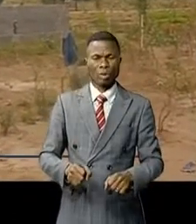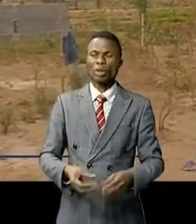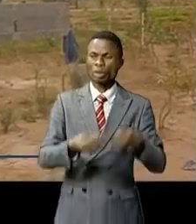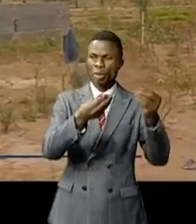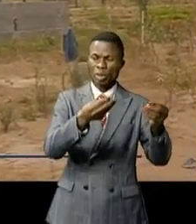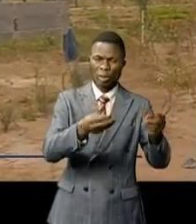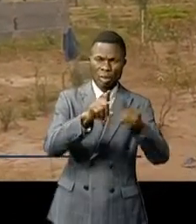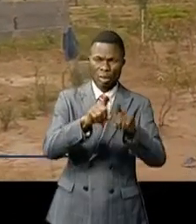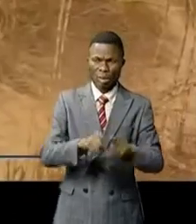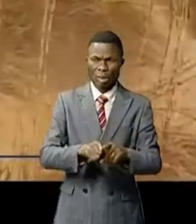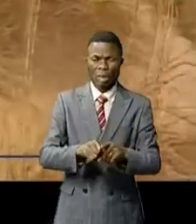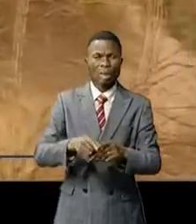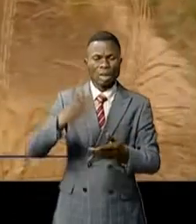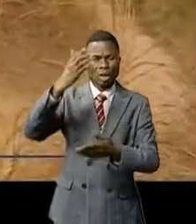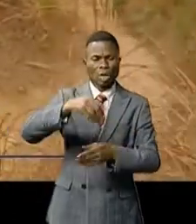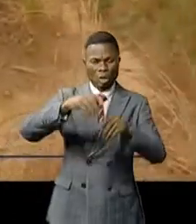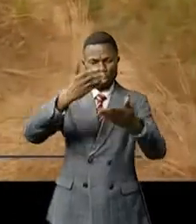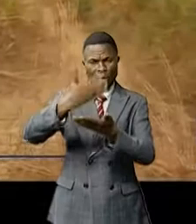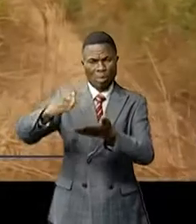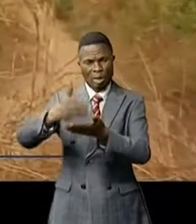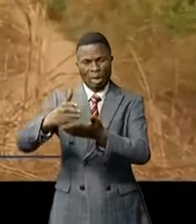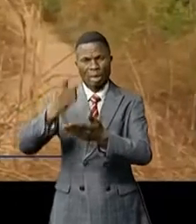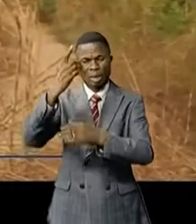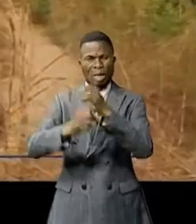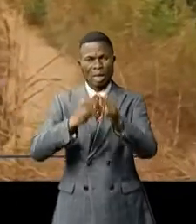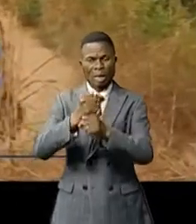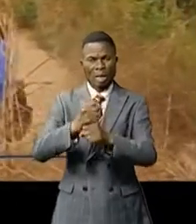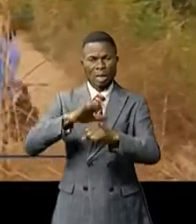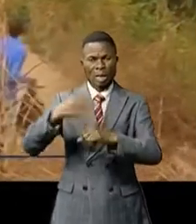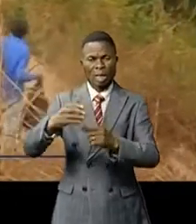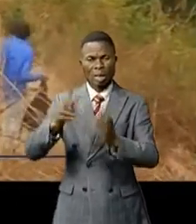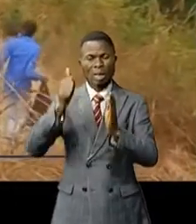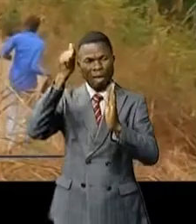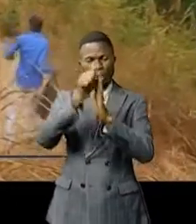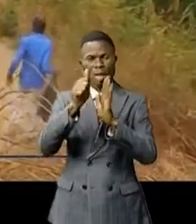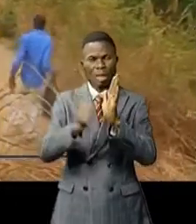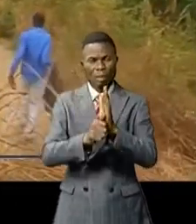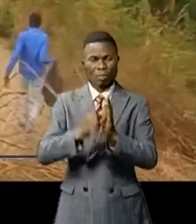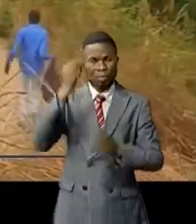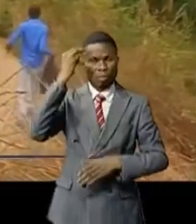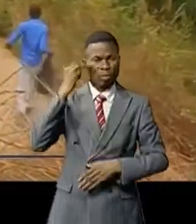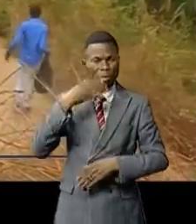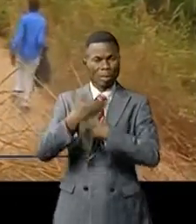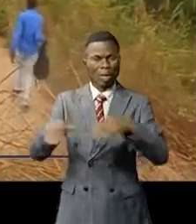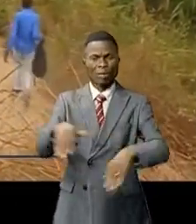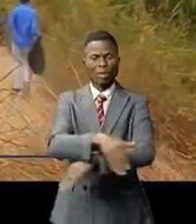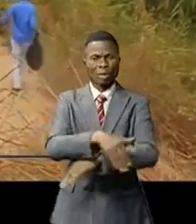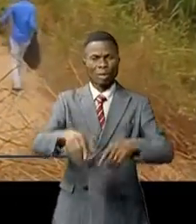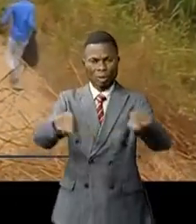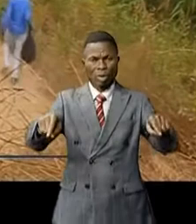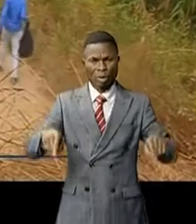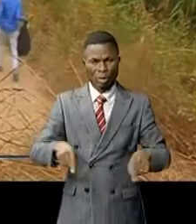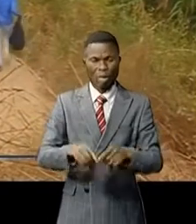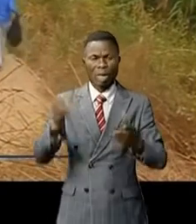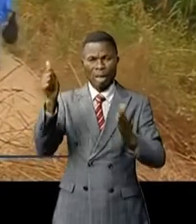et il a été loti une année après à travers un arrêté signé par les ministres des Affaires foncières et un